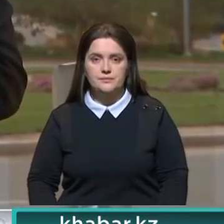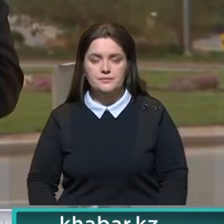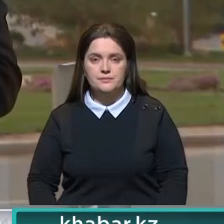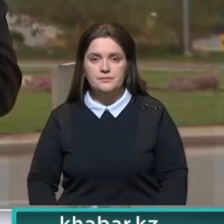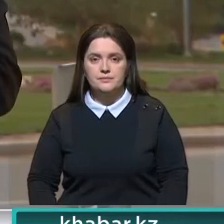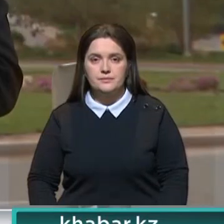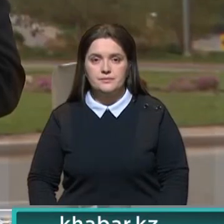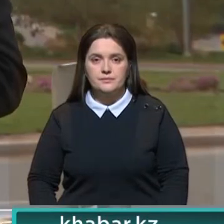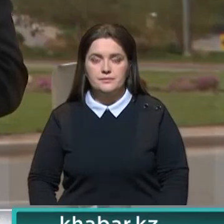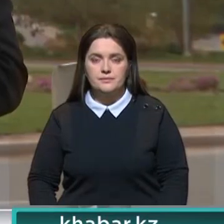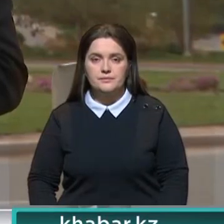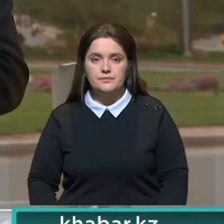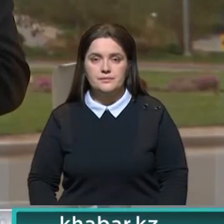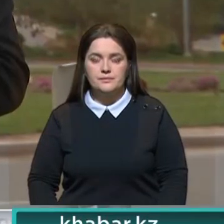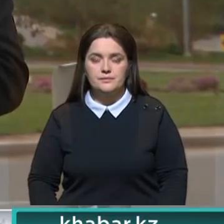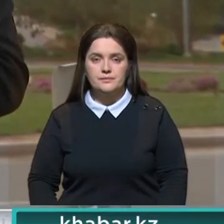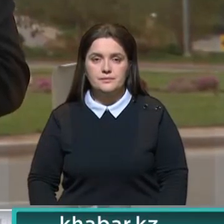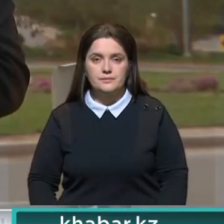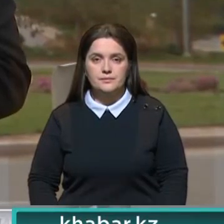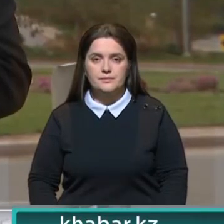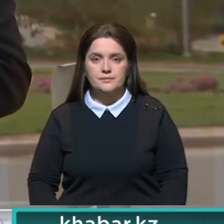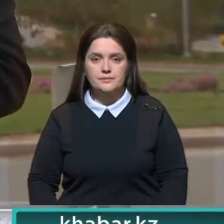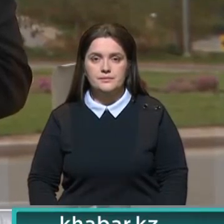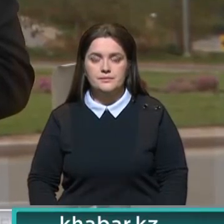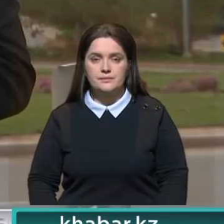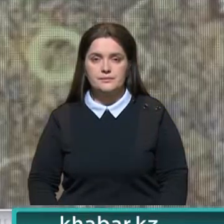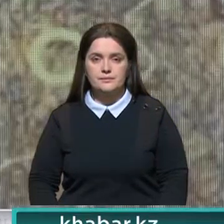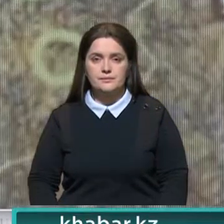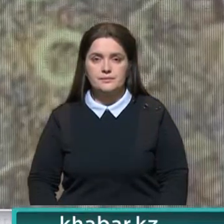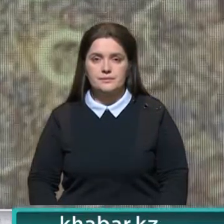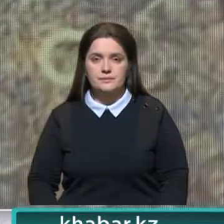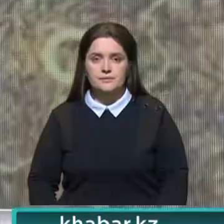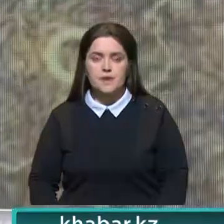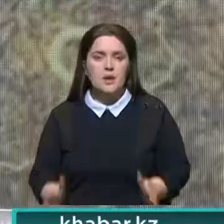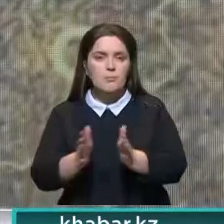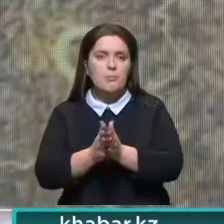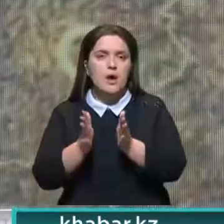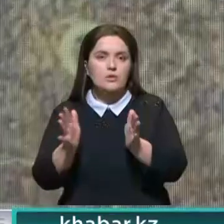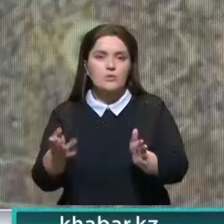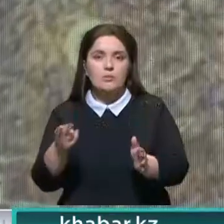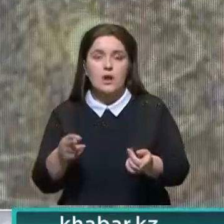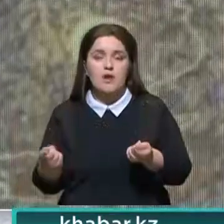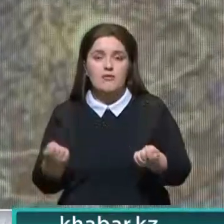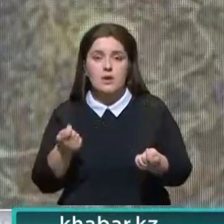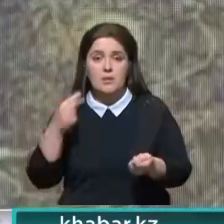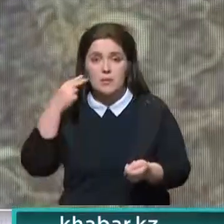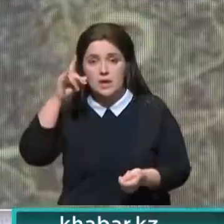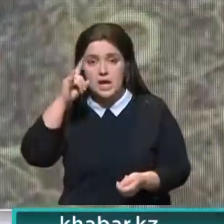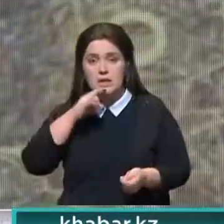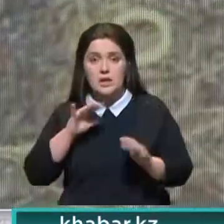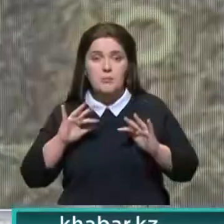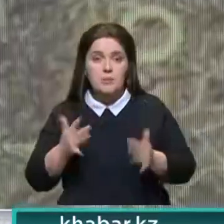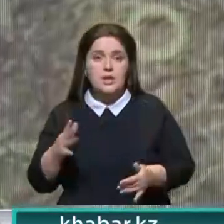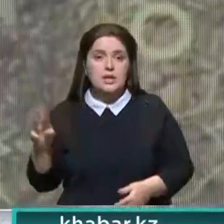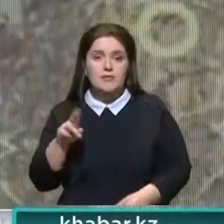при поддержке телерадиокомплекса президента Алматинская область. Позором для власти назвал президент Казахстана